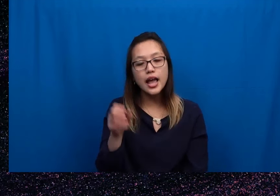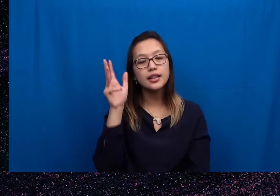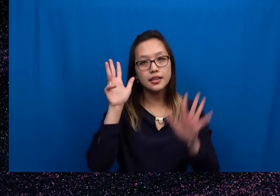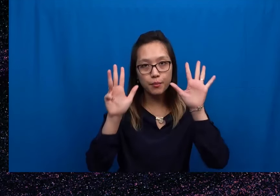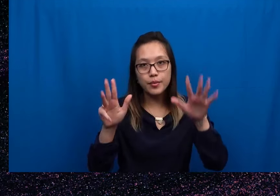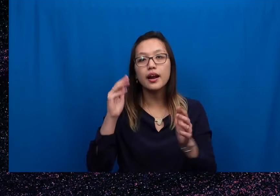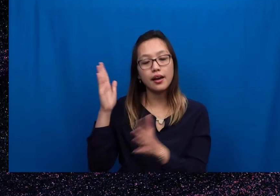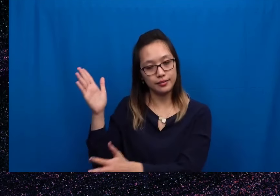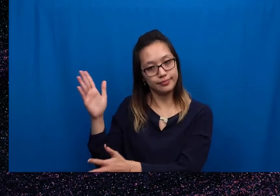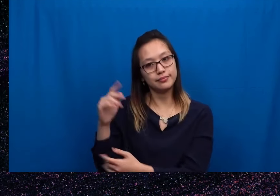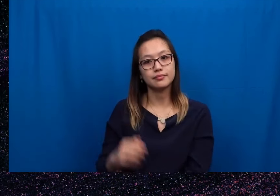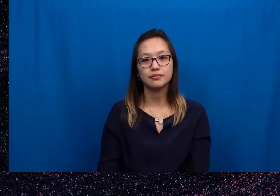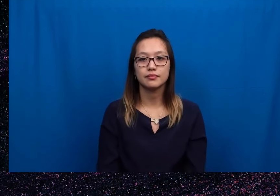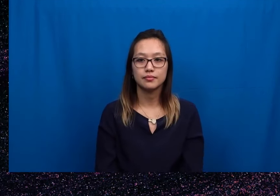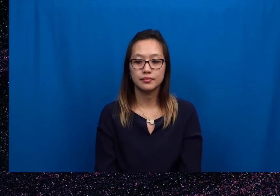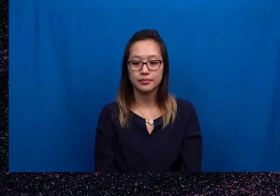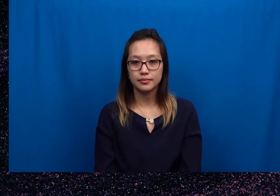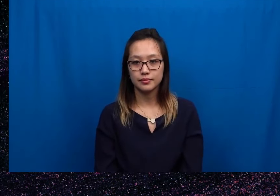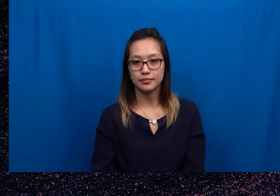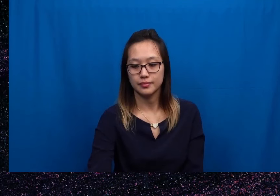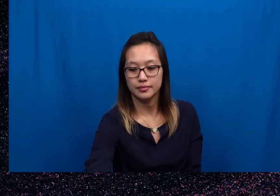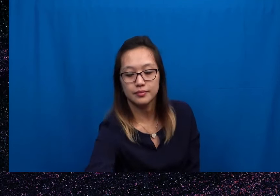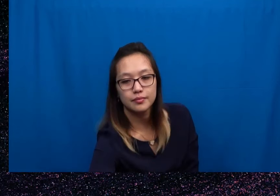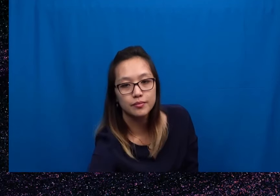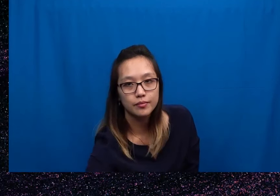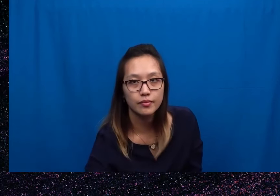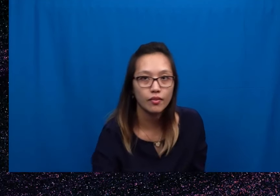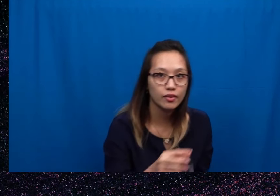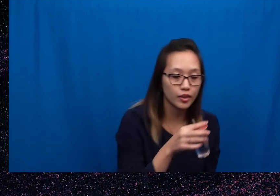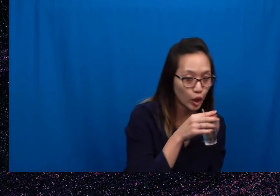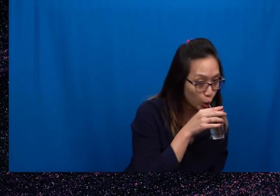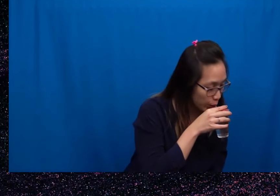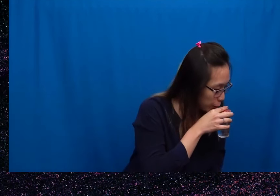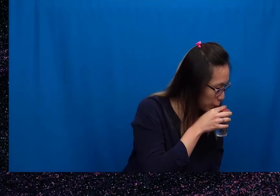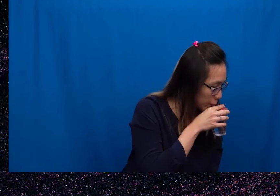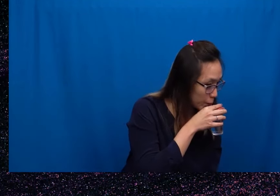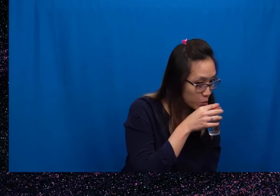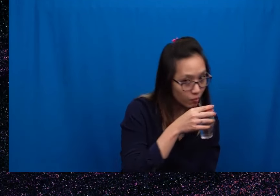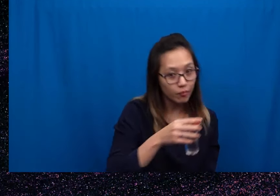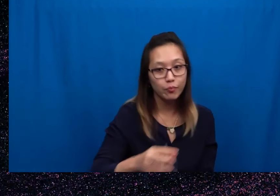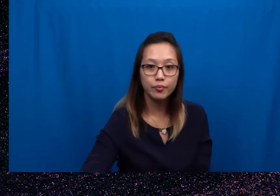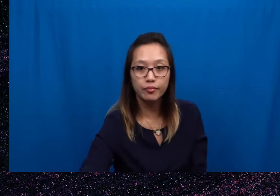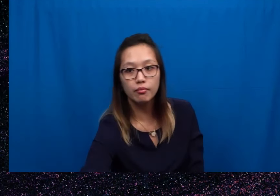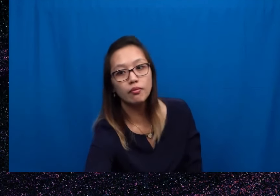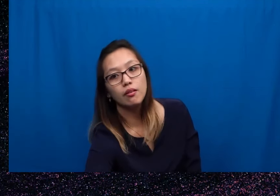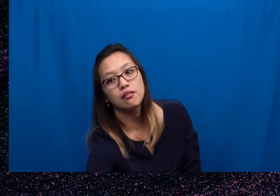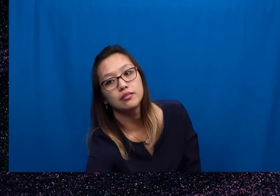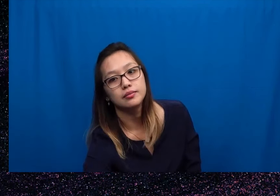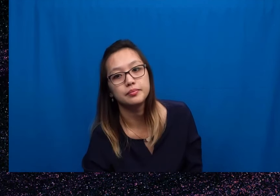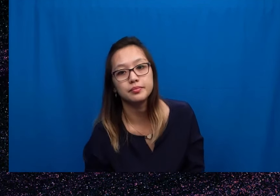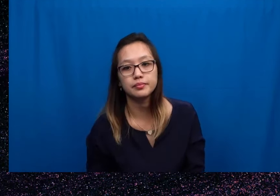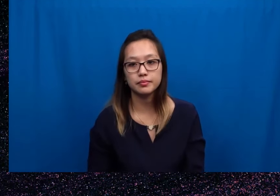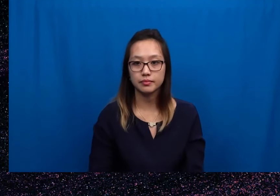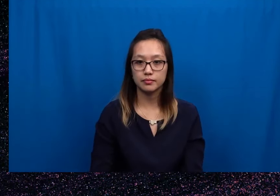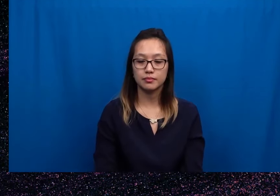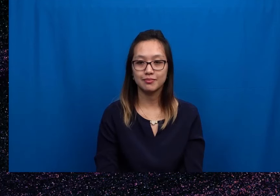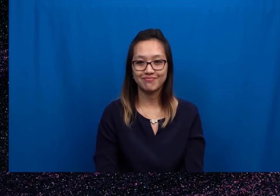di dalam Dia bukan dengan kebenaranku sendiri karena mentaati hukum Taurat, melainkan dengan kebenaran